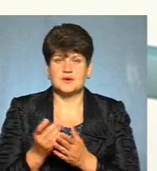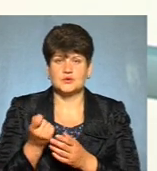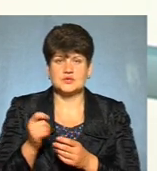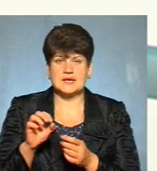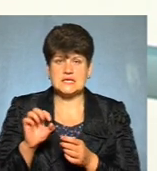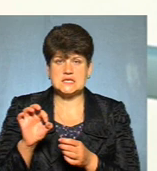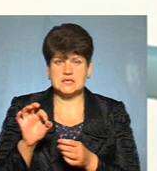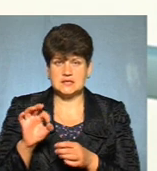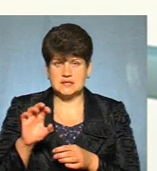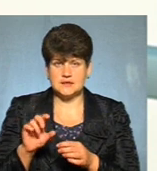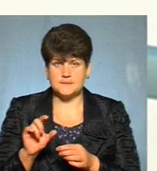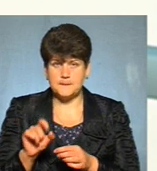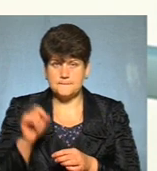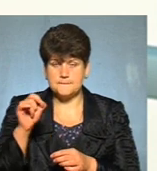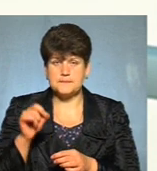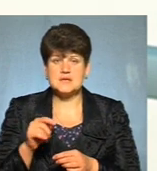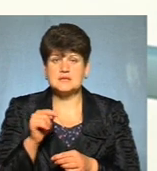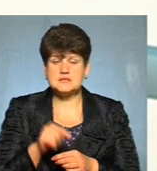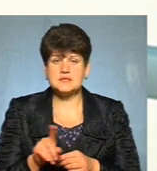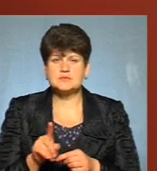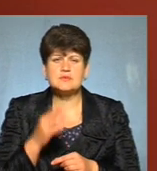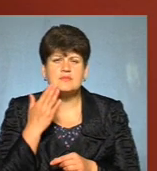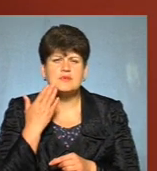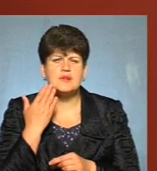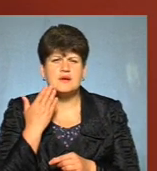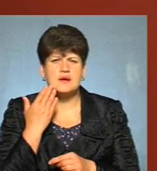нігтики, з тим, щоб легенько